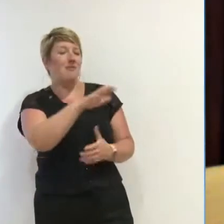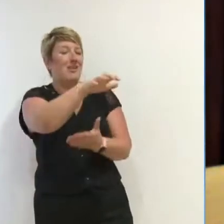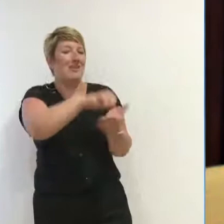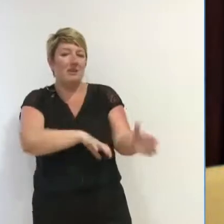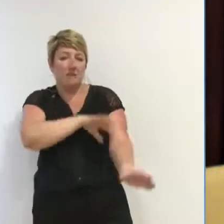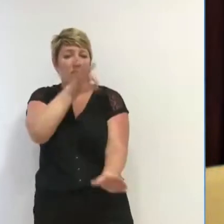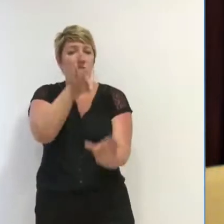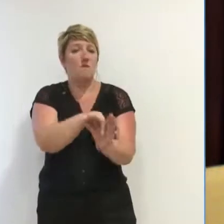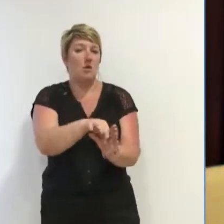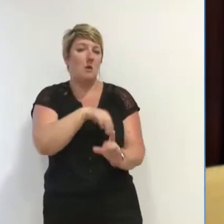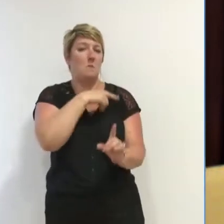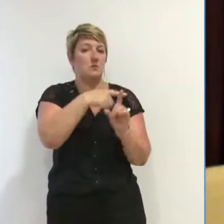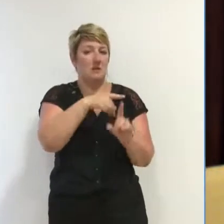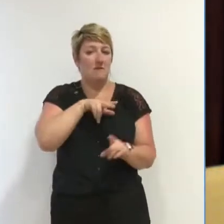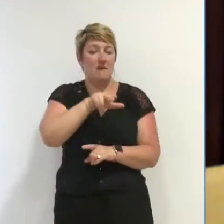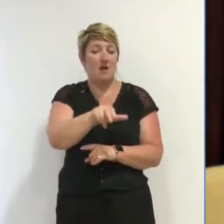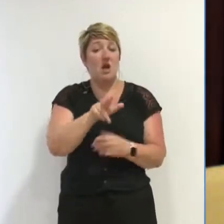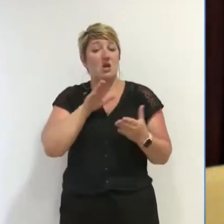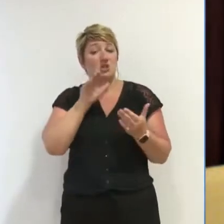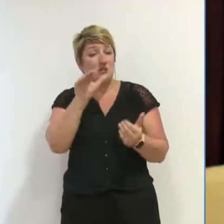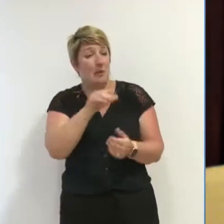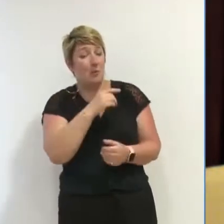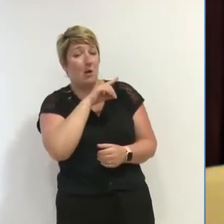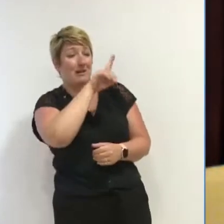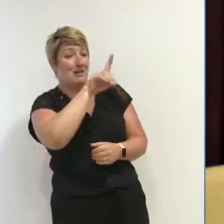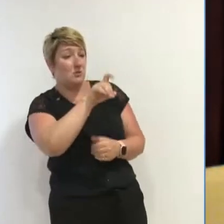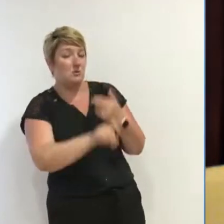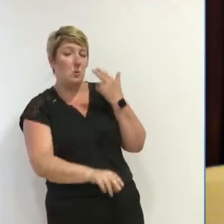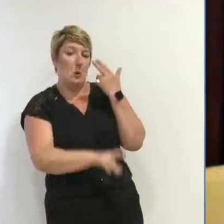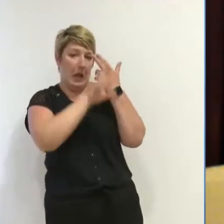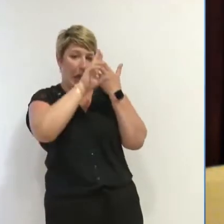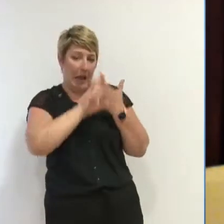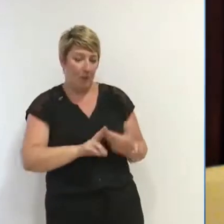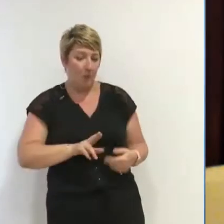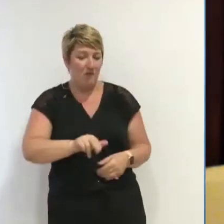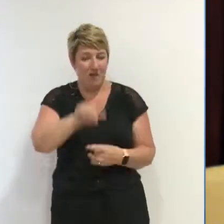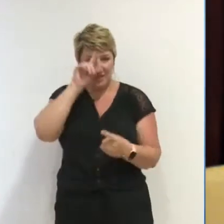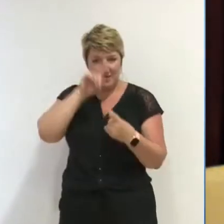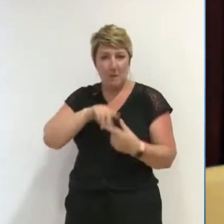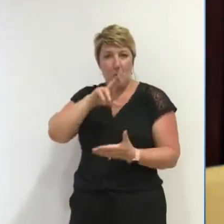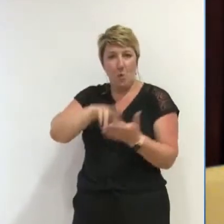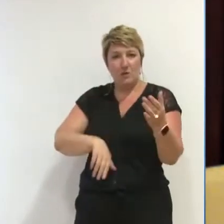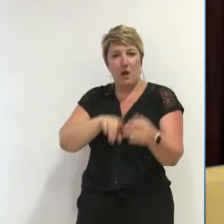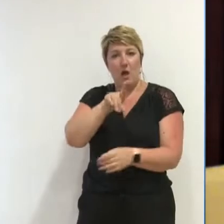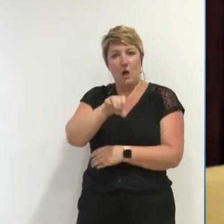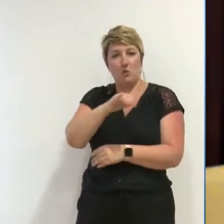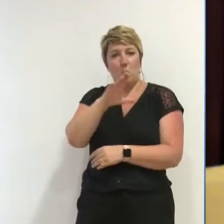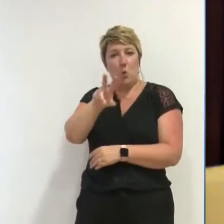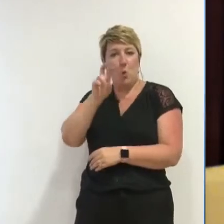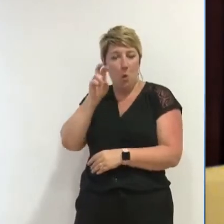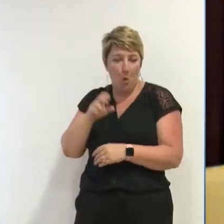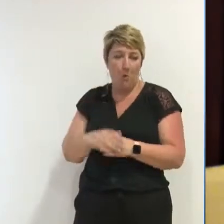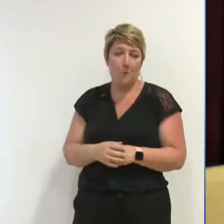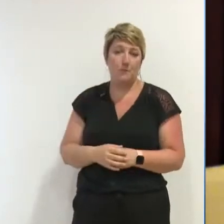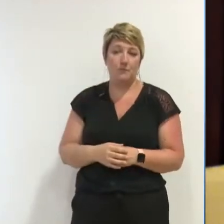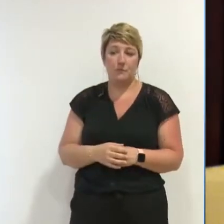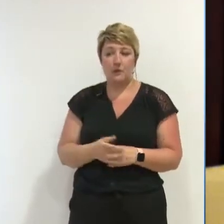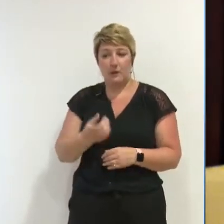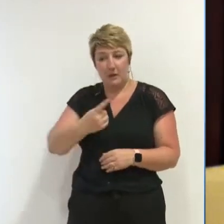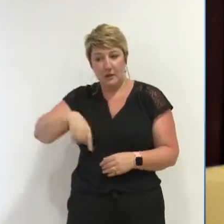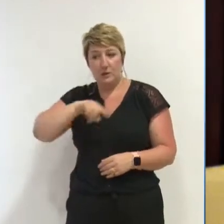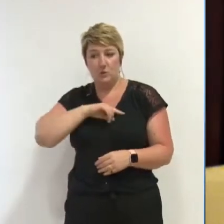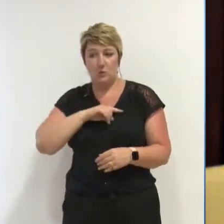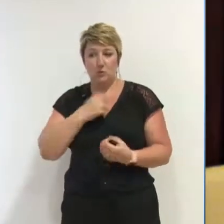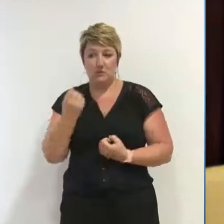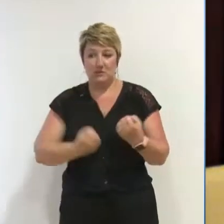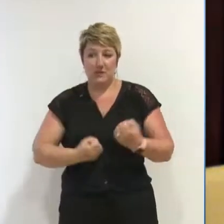j'aurai les réponses aux questions que j'ai posées, notamment sur ce contrat de co. Et nous félicitons à nouveau